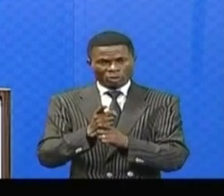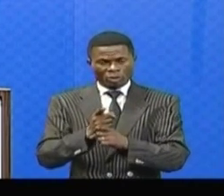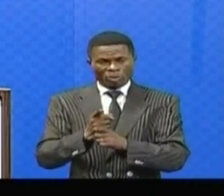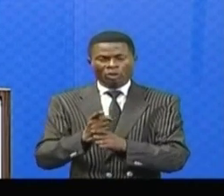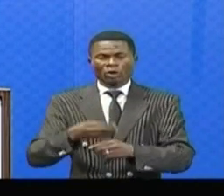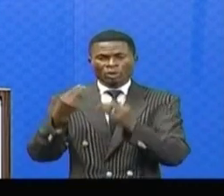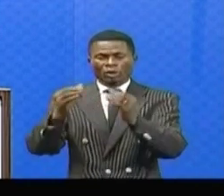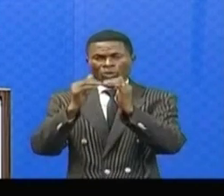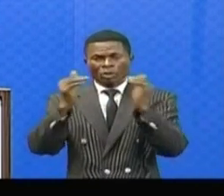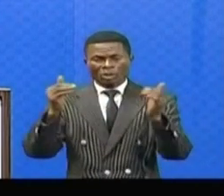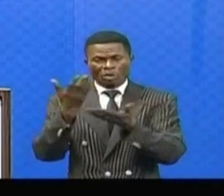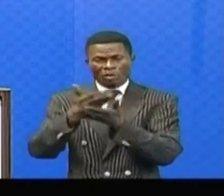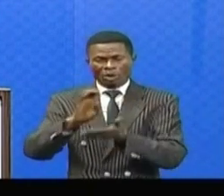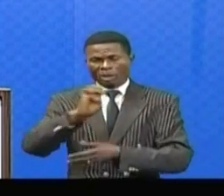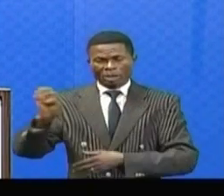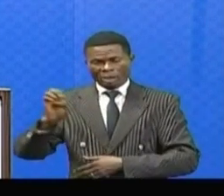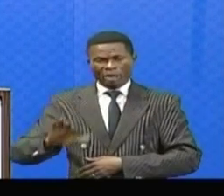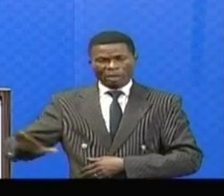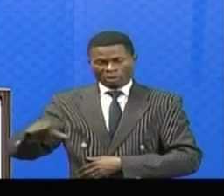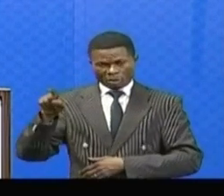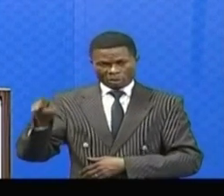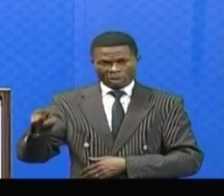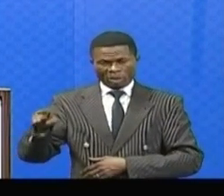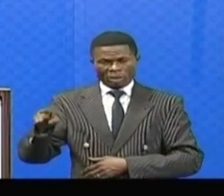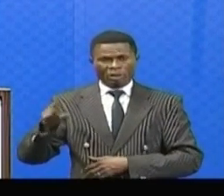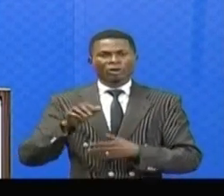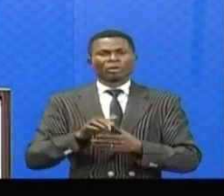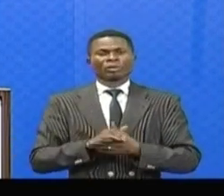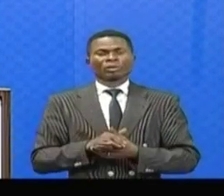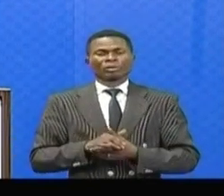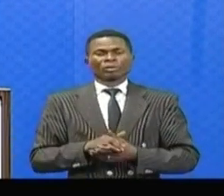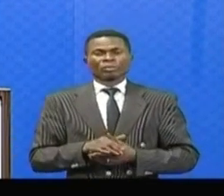la paix dans cette partie du territoire national.